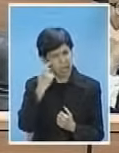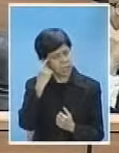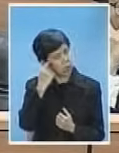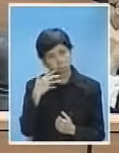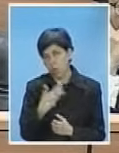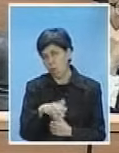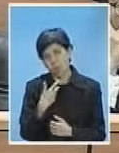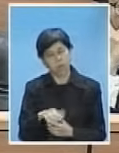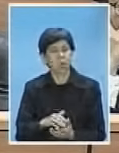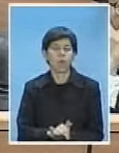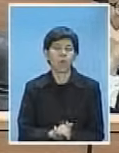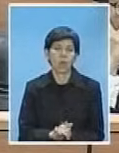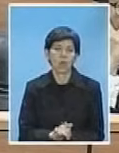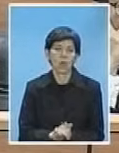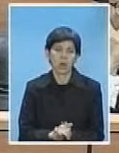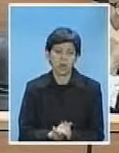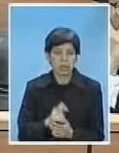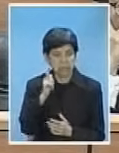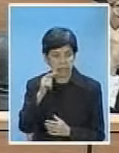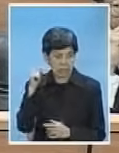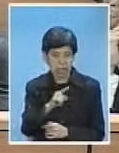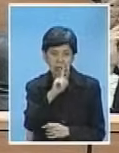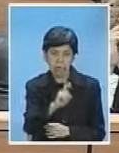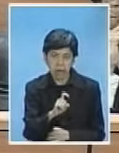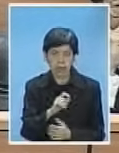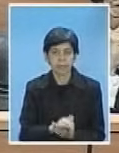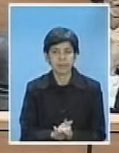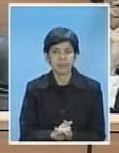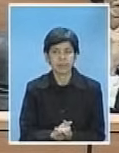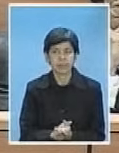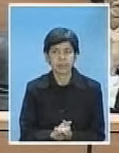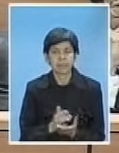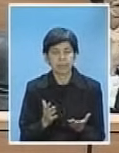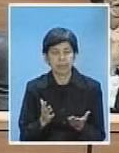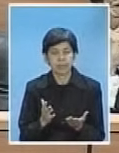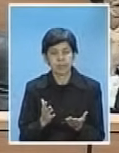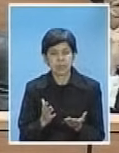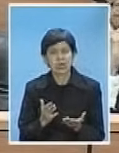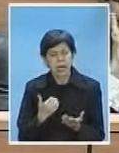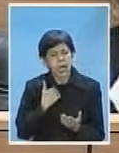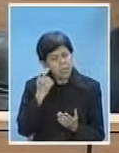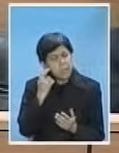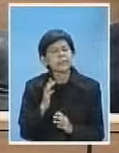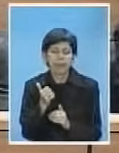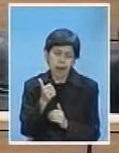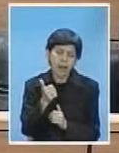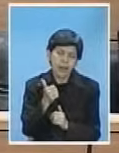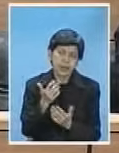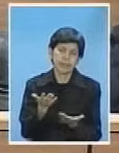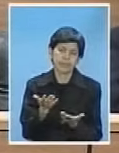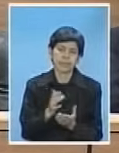าหนักมากครับบอกว่าทักษิณสั่งฆ่าดิผมว่าท่านครับแต่ยังให้ความเคารพอยู่อี